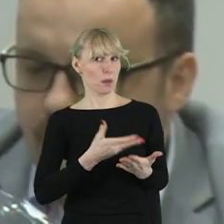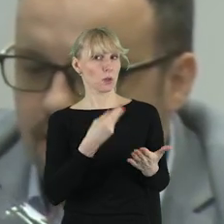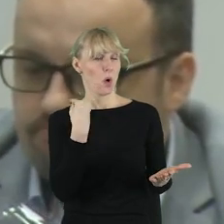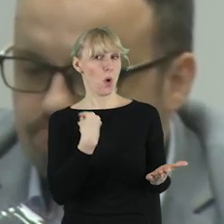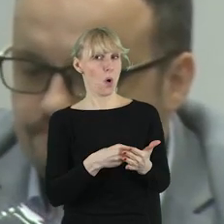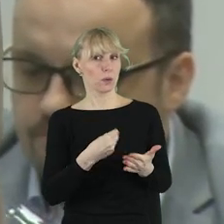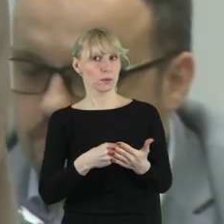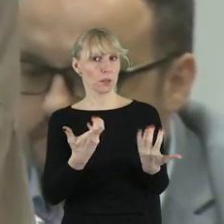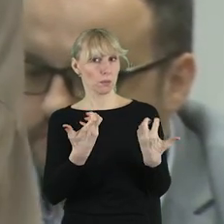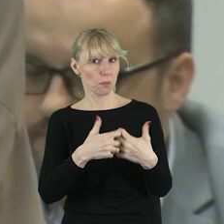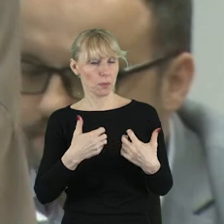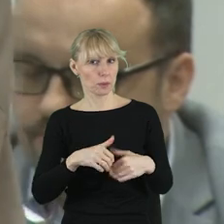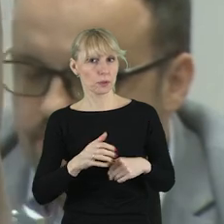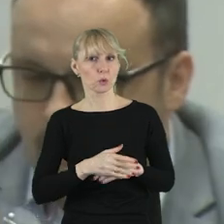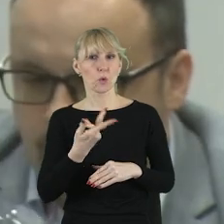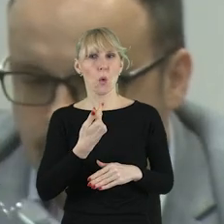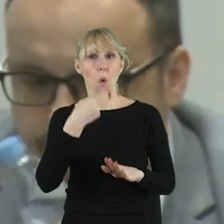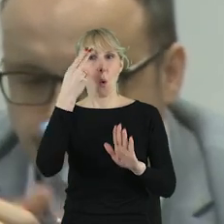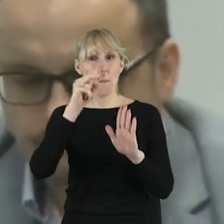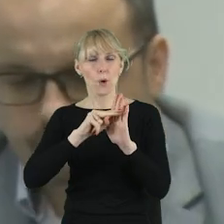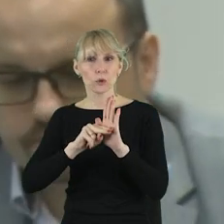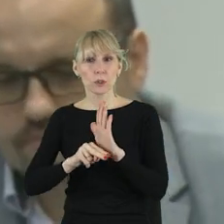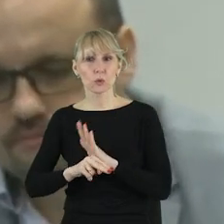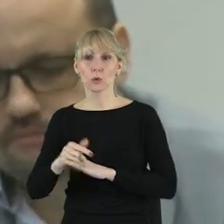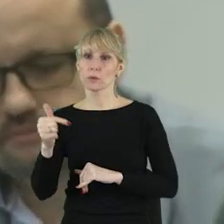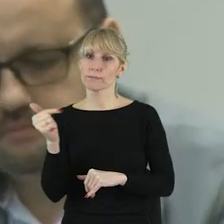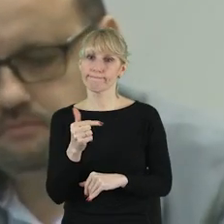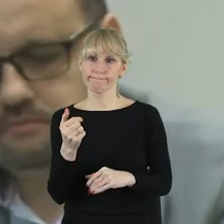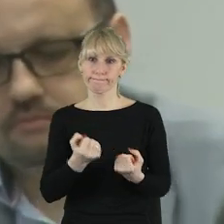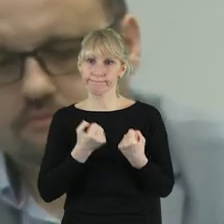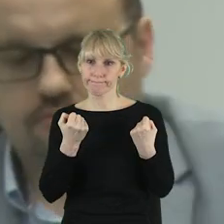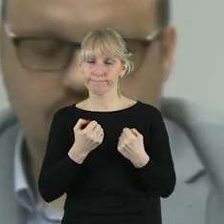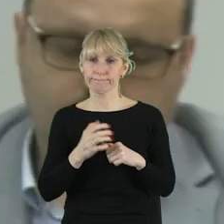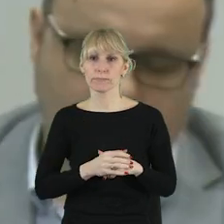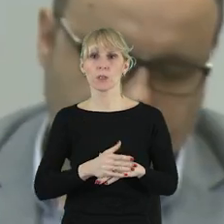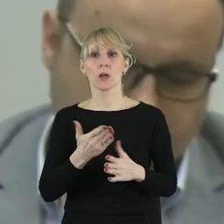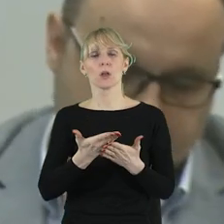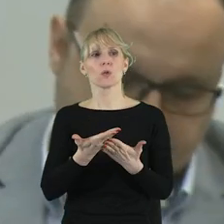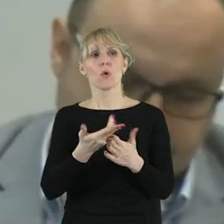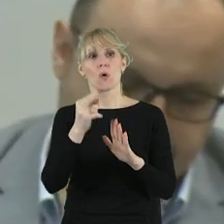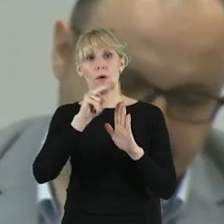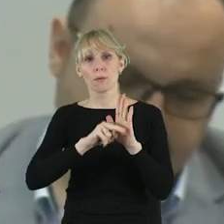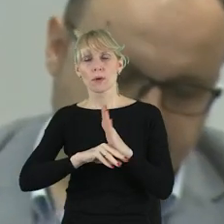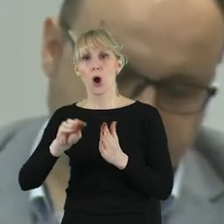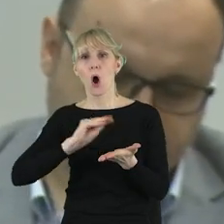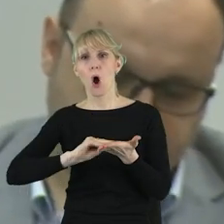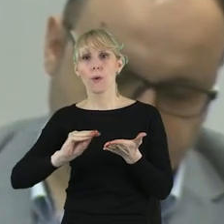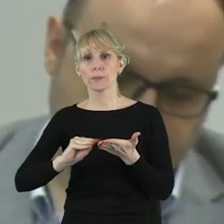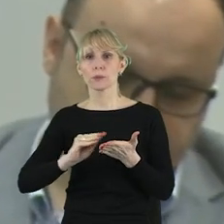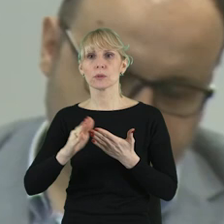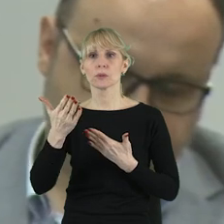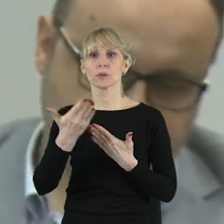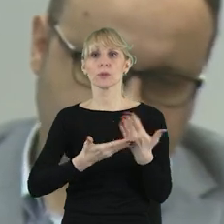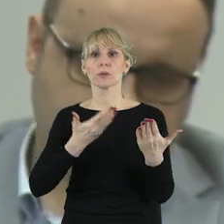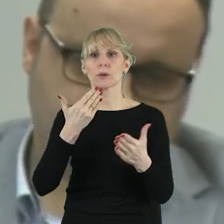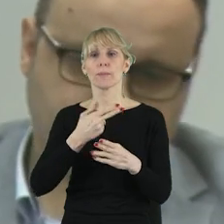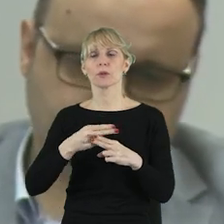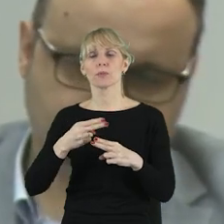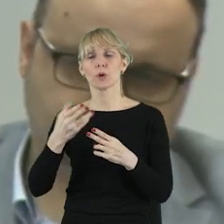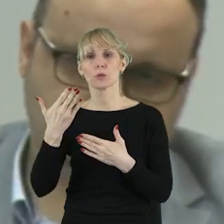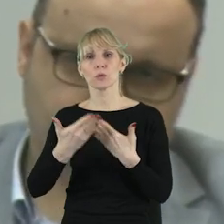opracowanie odpowiedniej specyfikacji opisu przedmiotu zamówienia. To jest znalezienie jak